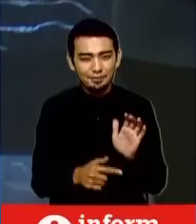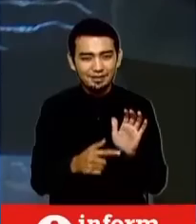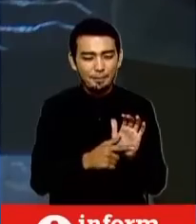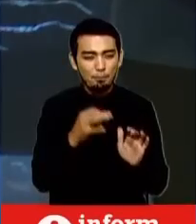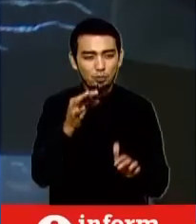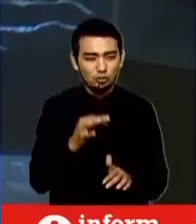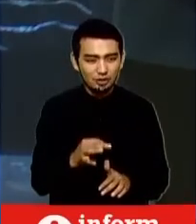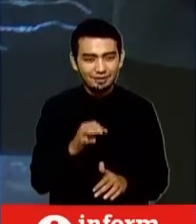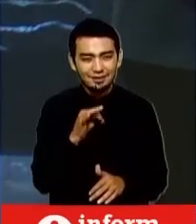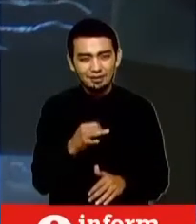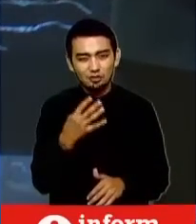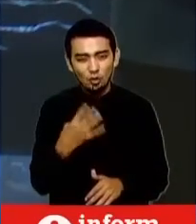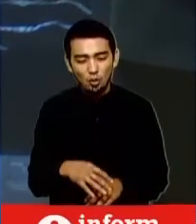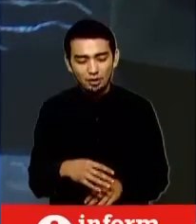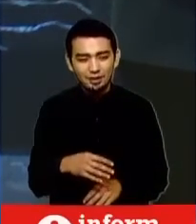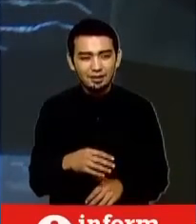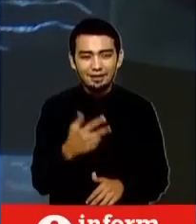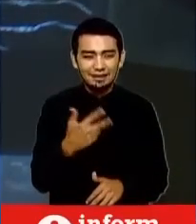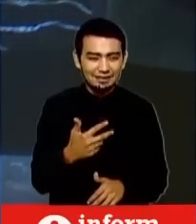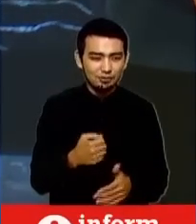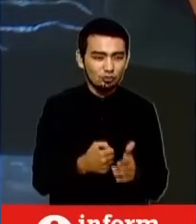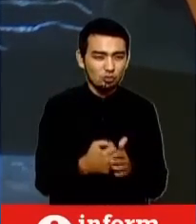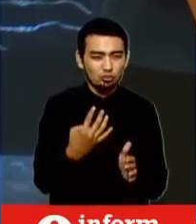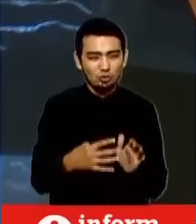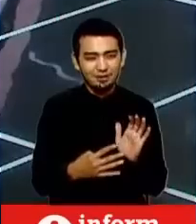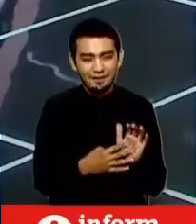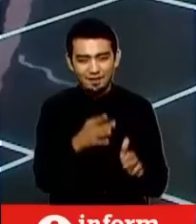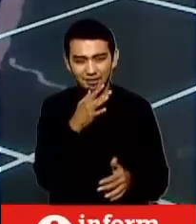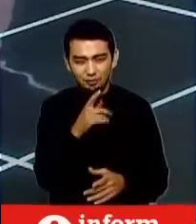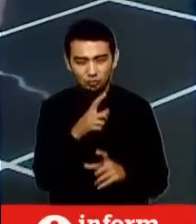77% 30-49 жас аралығындағы ер адамдар.